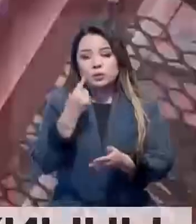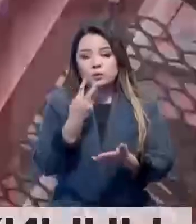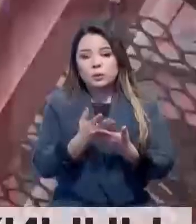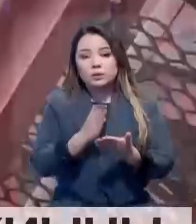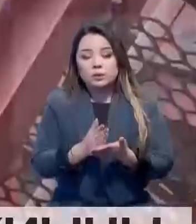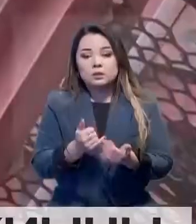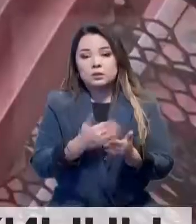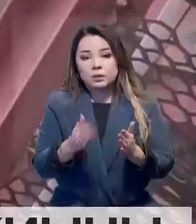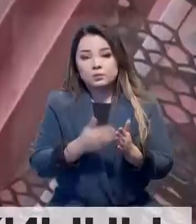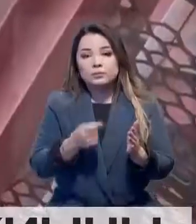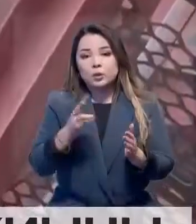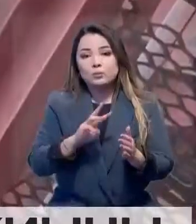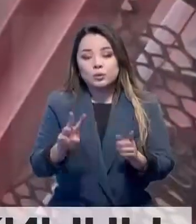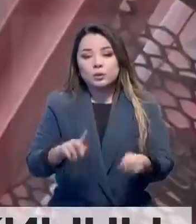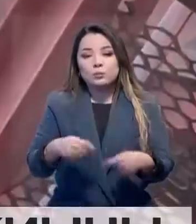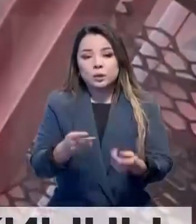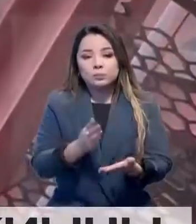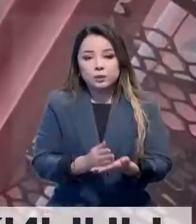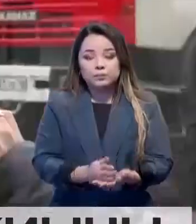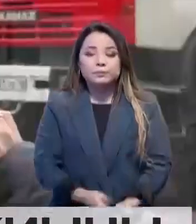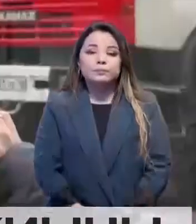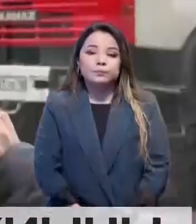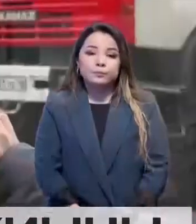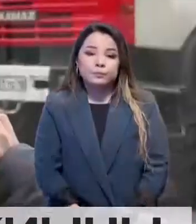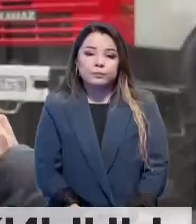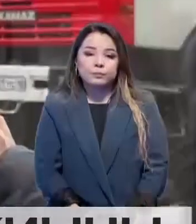үшін бірнеше минуттар ғана берілген.